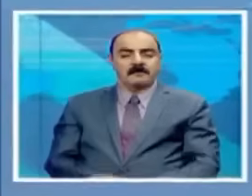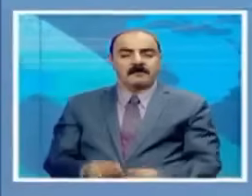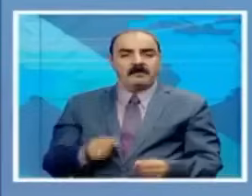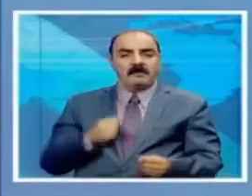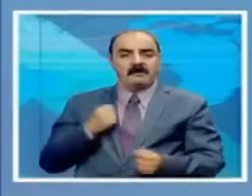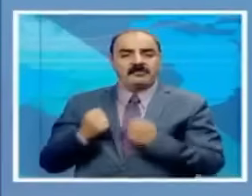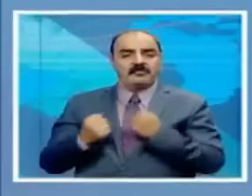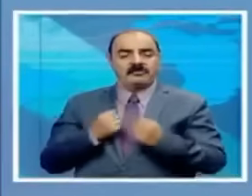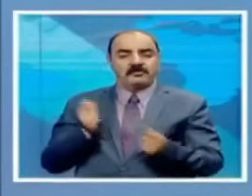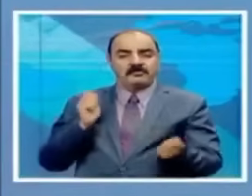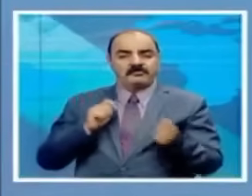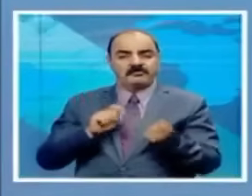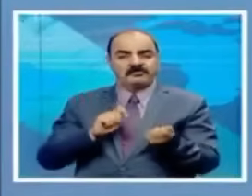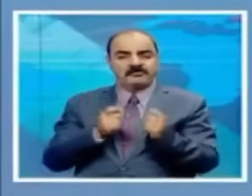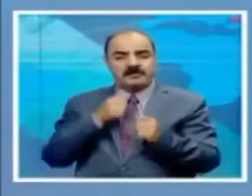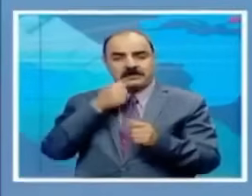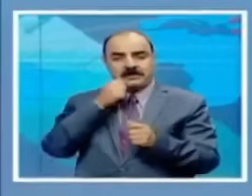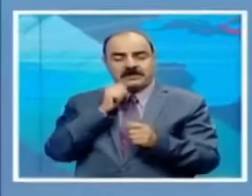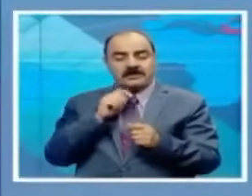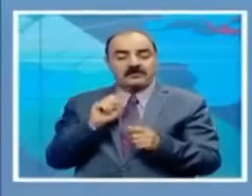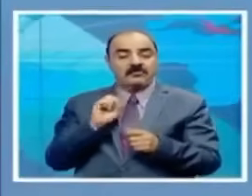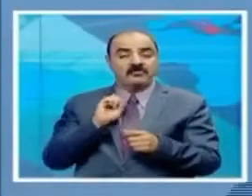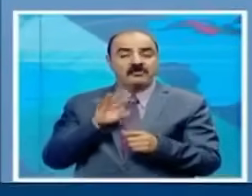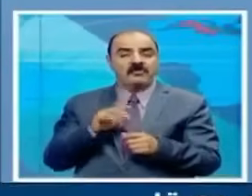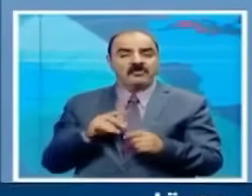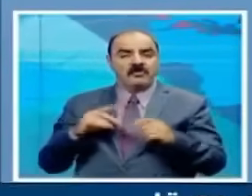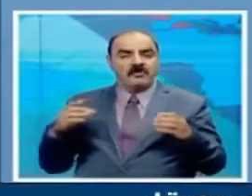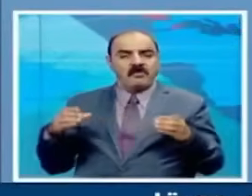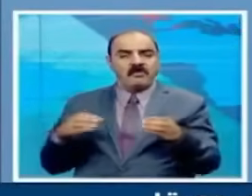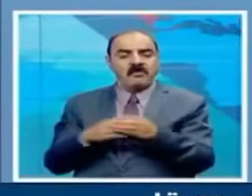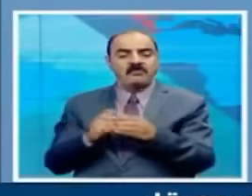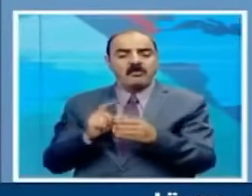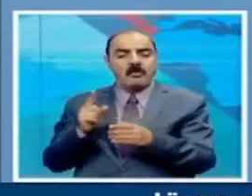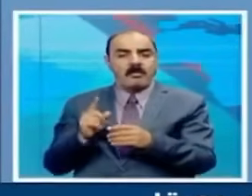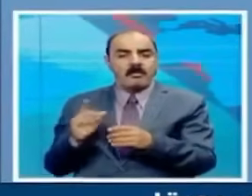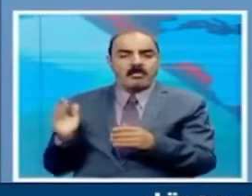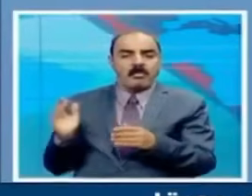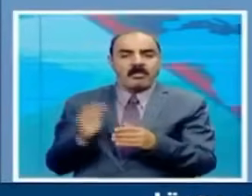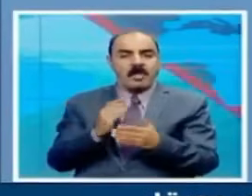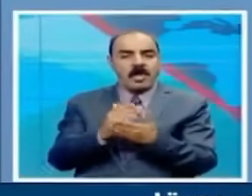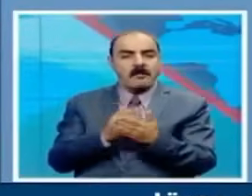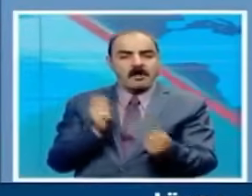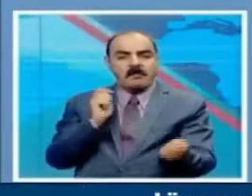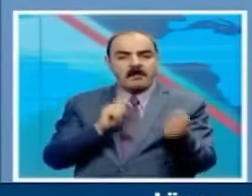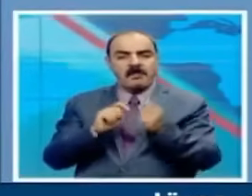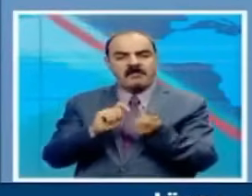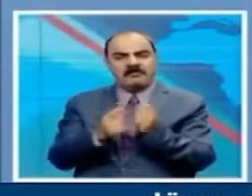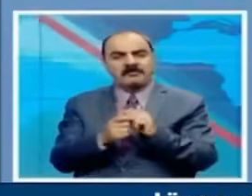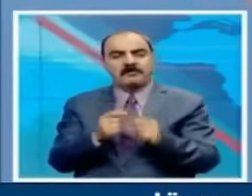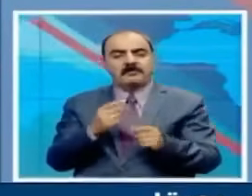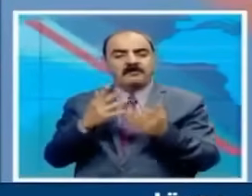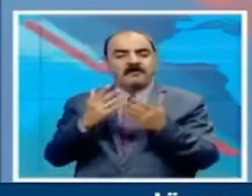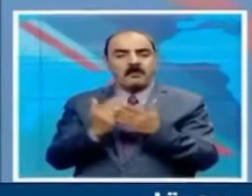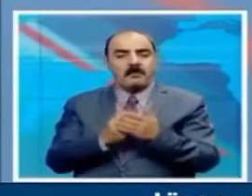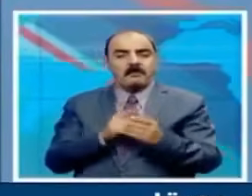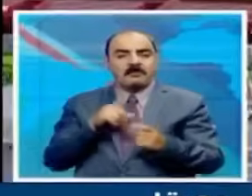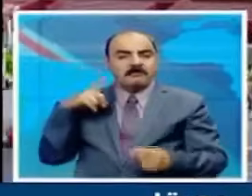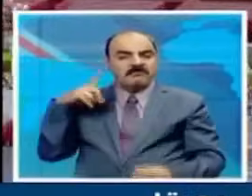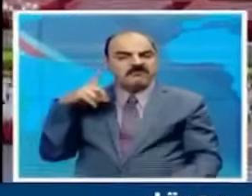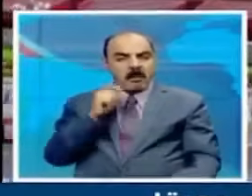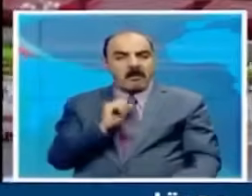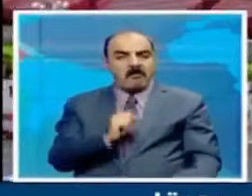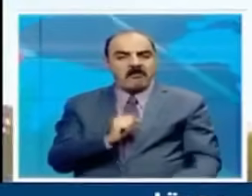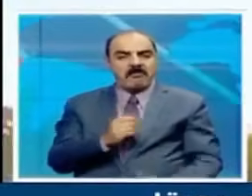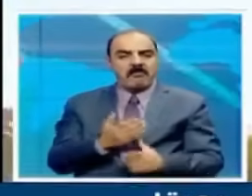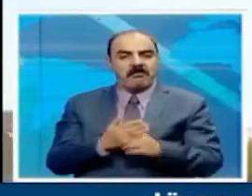انكمش نشاط الصناعات التحويلية في الصين للشهر الرابع على التوالي في يناير، مما يشير إلى أن قطاع الصناعات التحويلية والاقتصاد